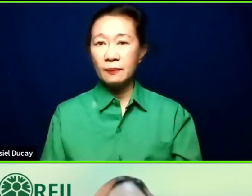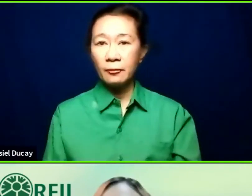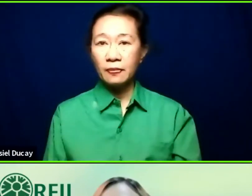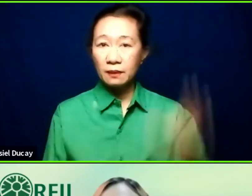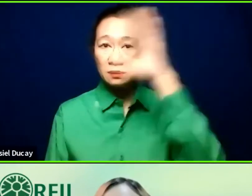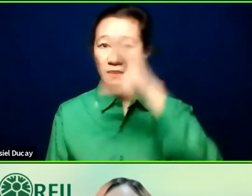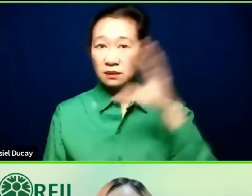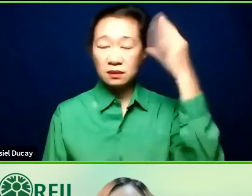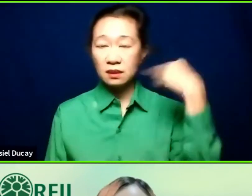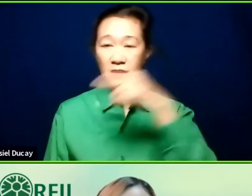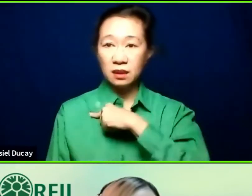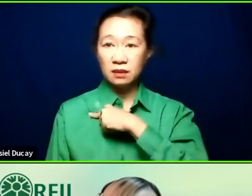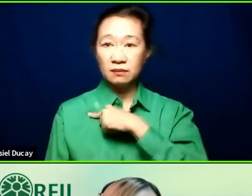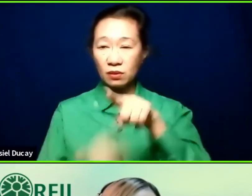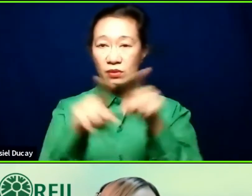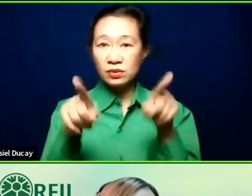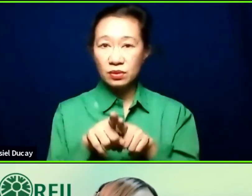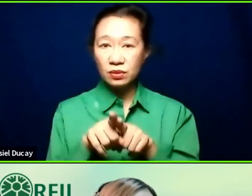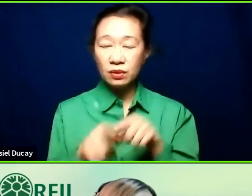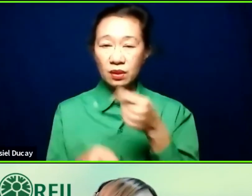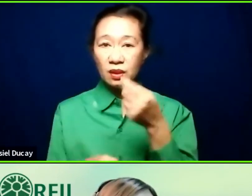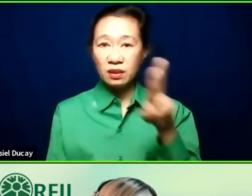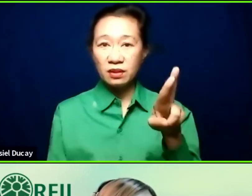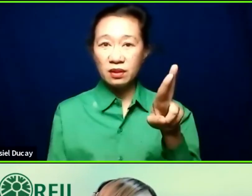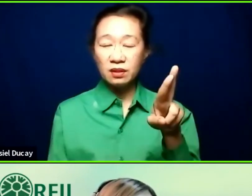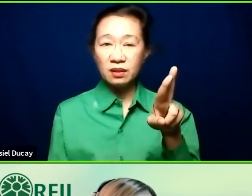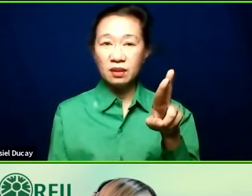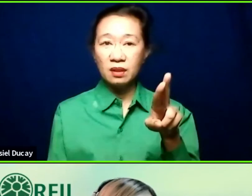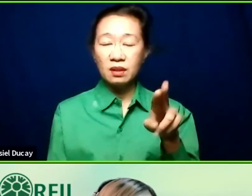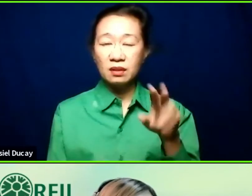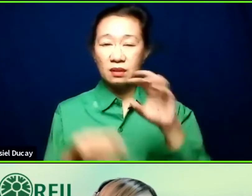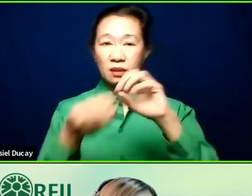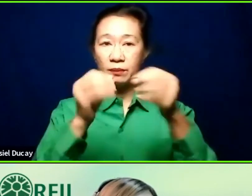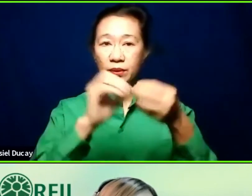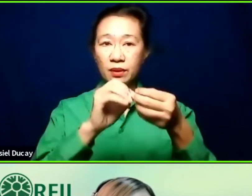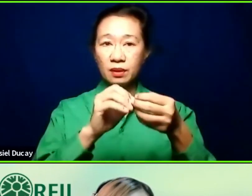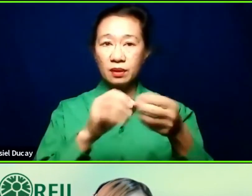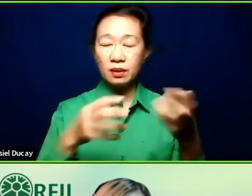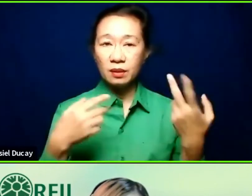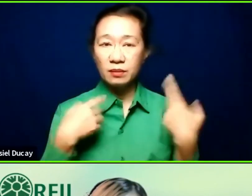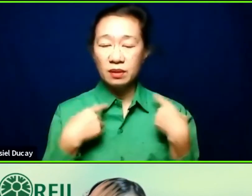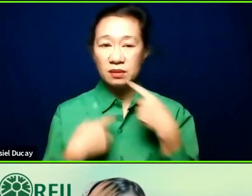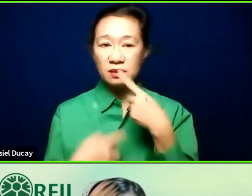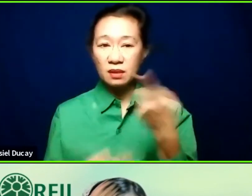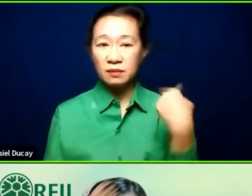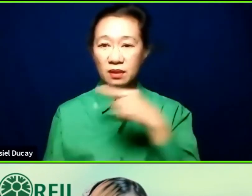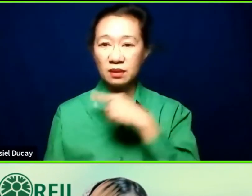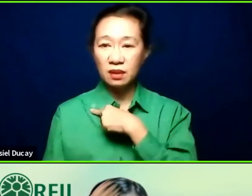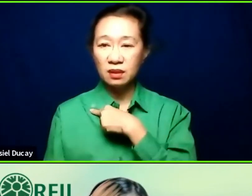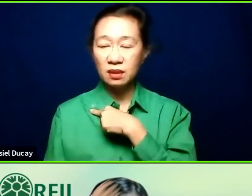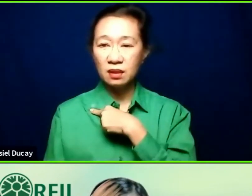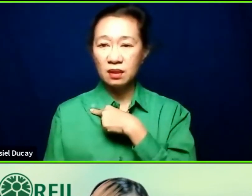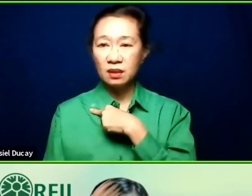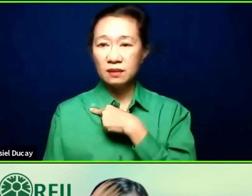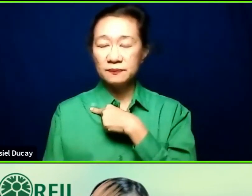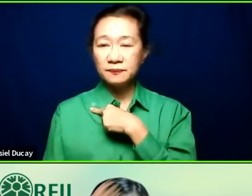Hahanapin din natin, no, ang kanilang mga numero. Pero nga yung sinasabi natin, no, na una siguro yung